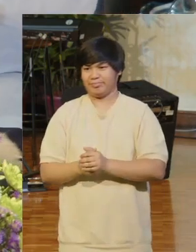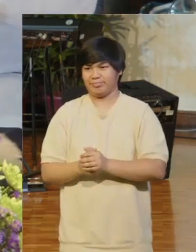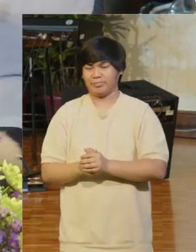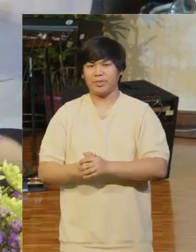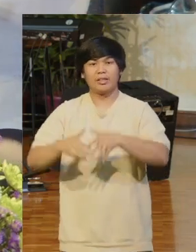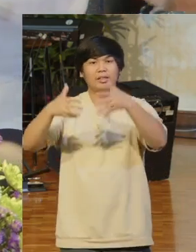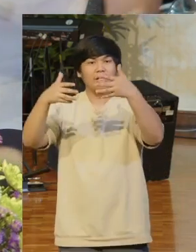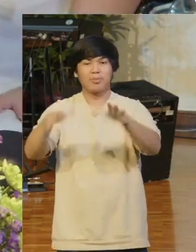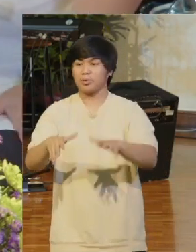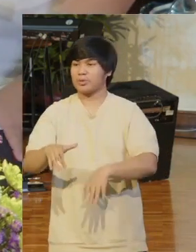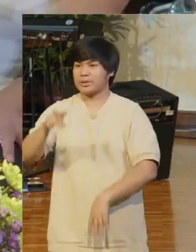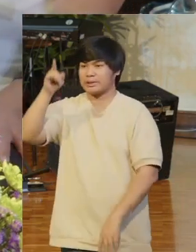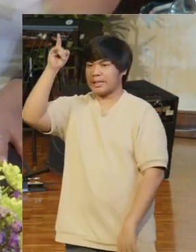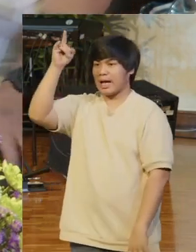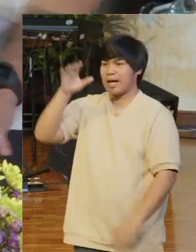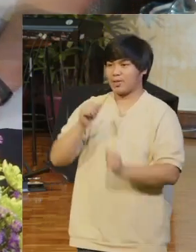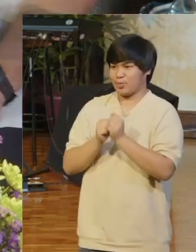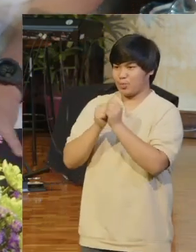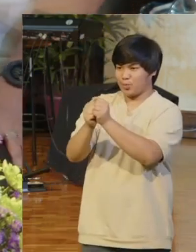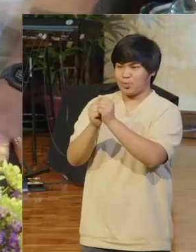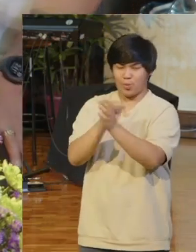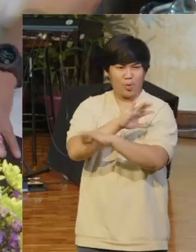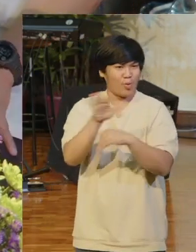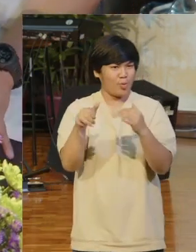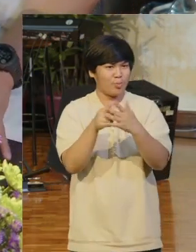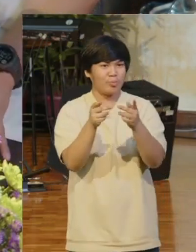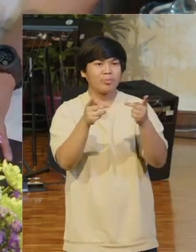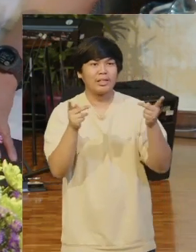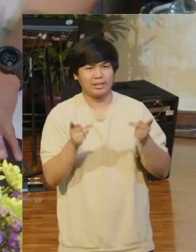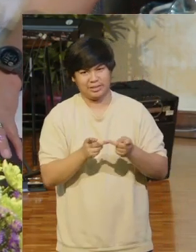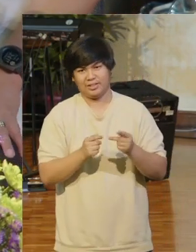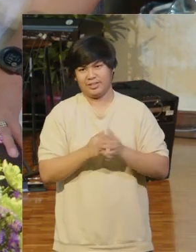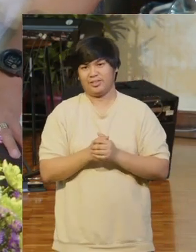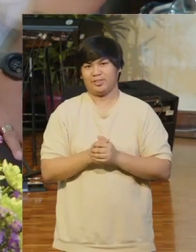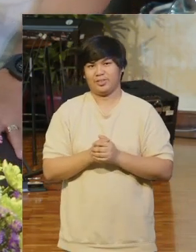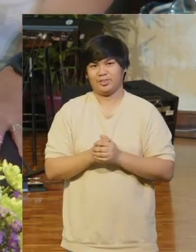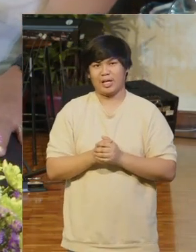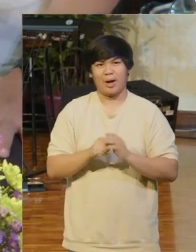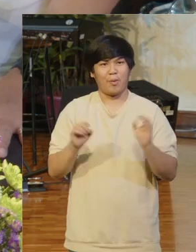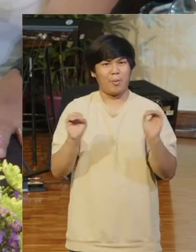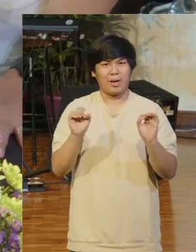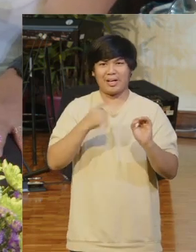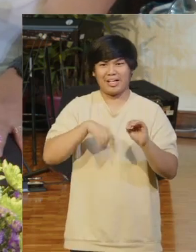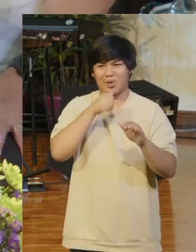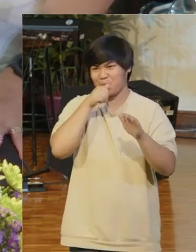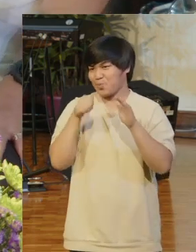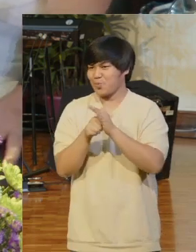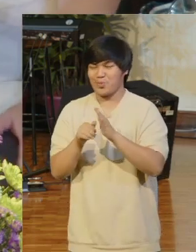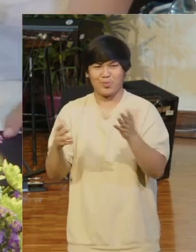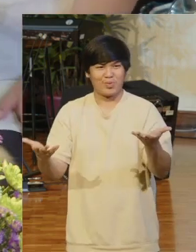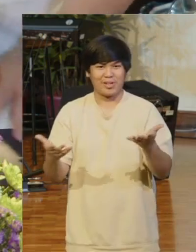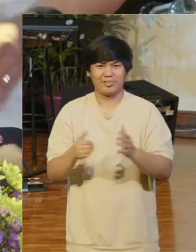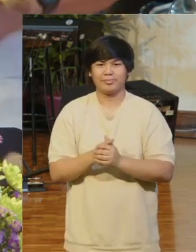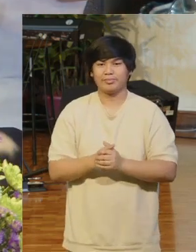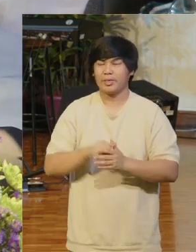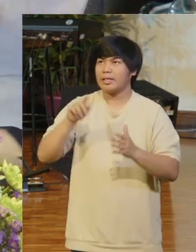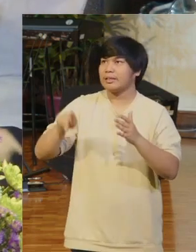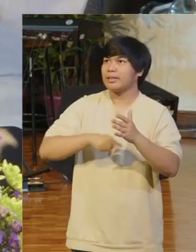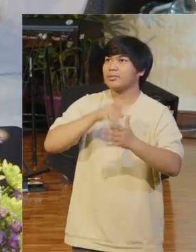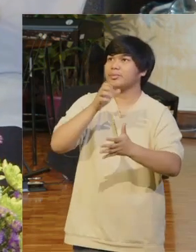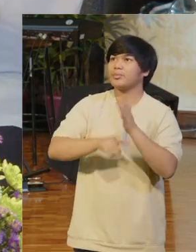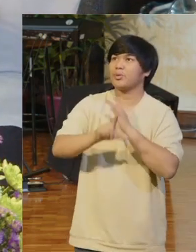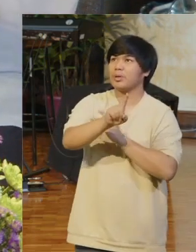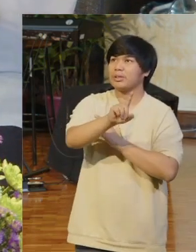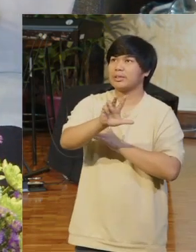sumasa lahat ng lugar. He is omnipresent. Omnipresent. Sa Psalm 139:7, where